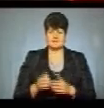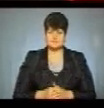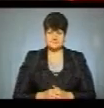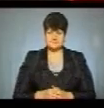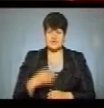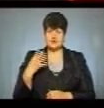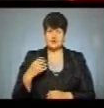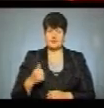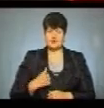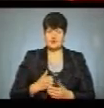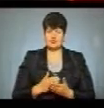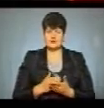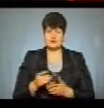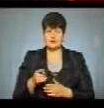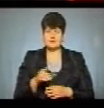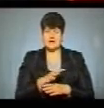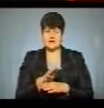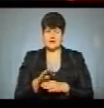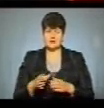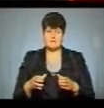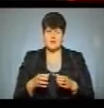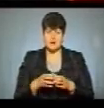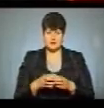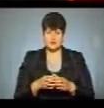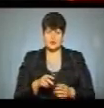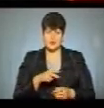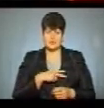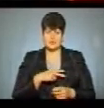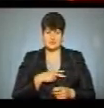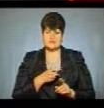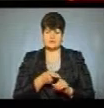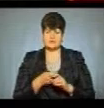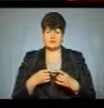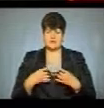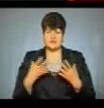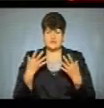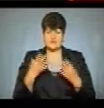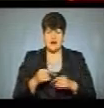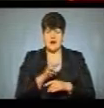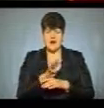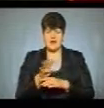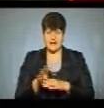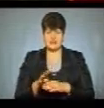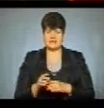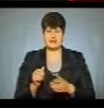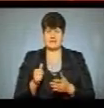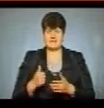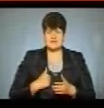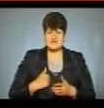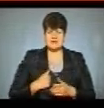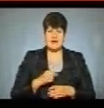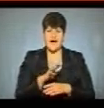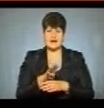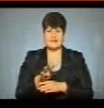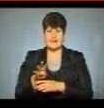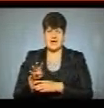40 військовослужбовців Тернопільської артилерійської бригади нагородили з нагоди святкування Дня ракетних військ і артилерії.